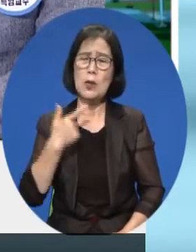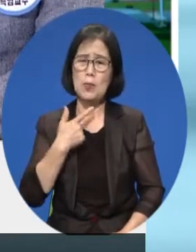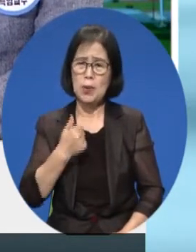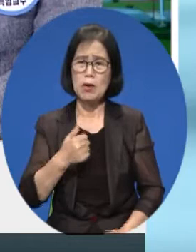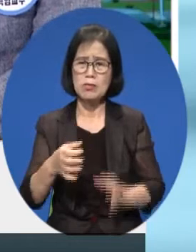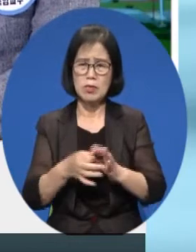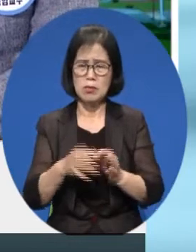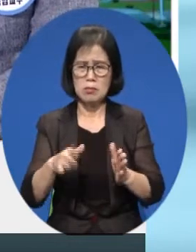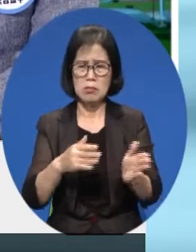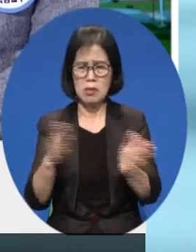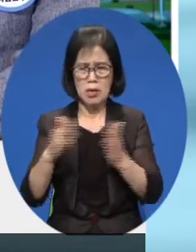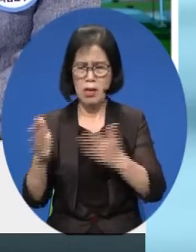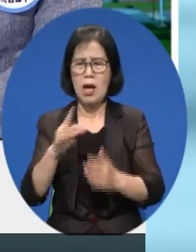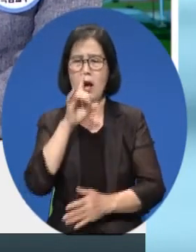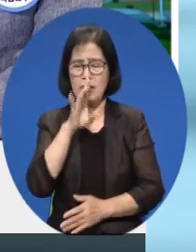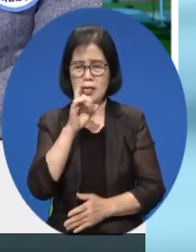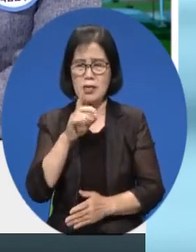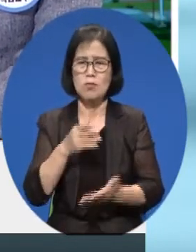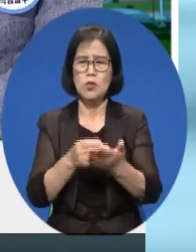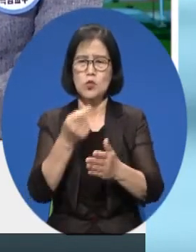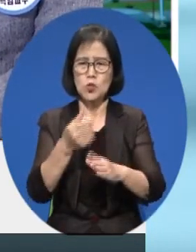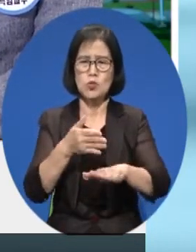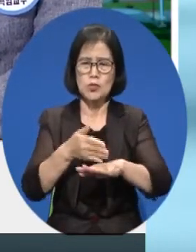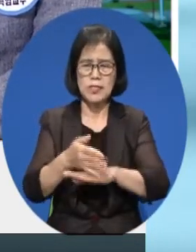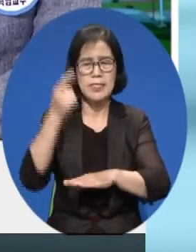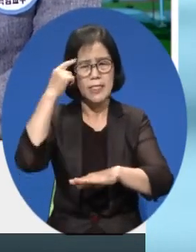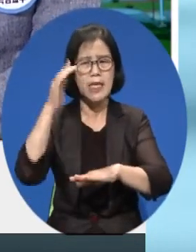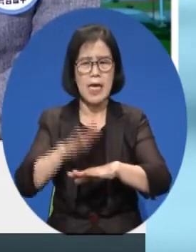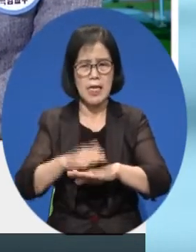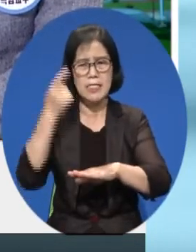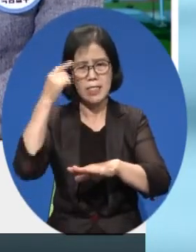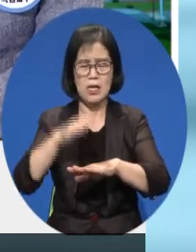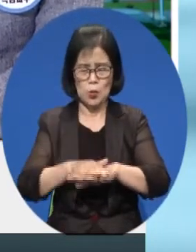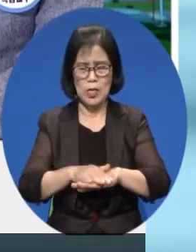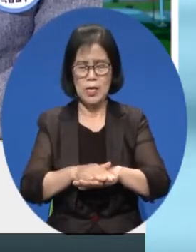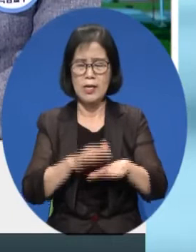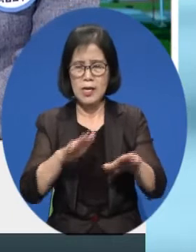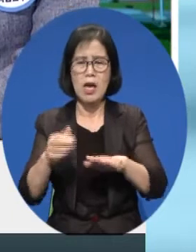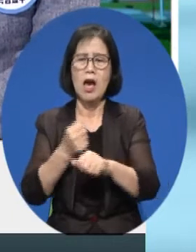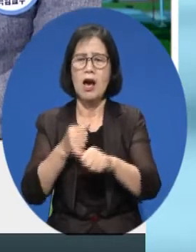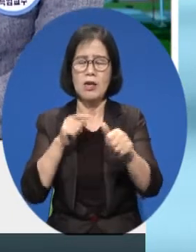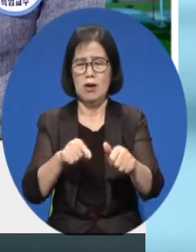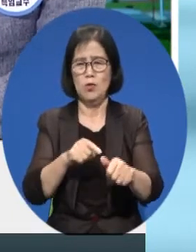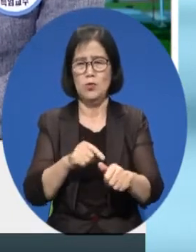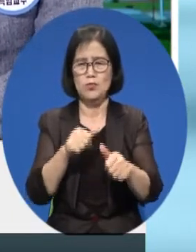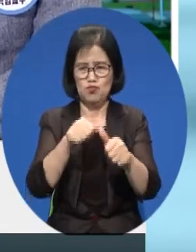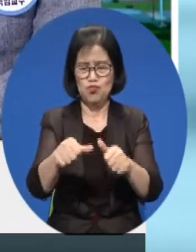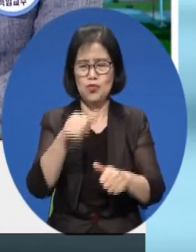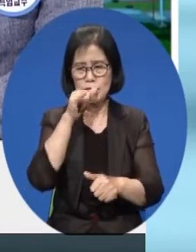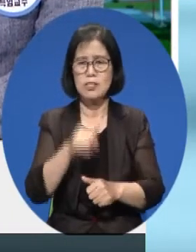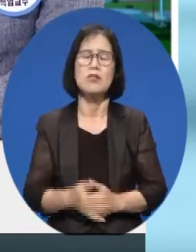이거 이렇게 처리하면 안 된다. 조금 더 좀 지혜롭게 네. 해라라고 또 건의를 또 해주셨어요. 그러니까